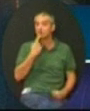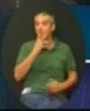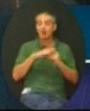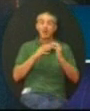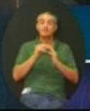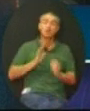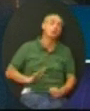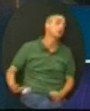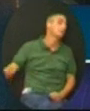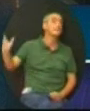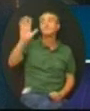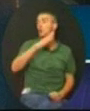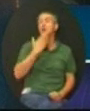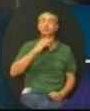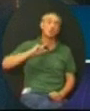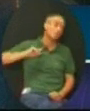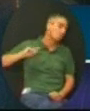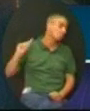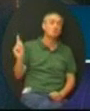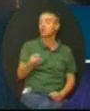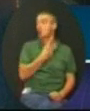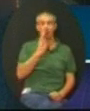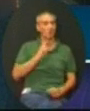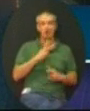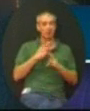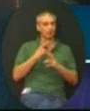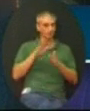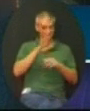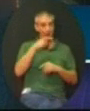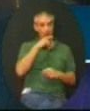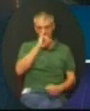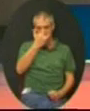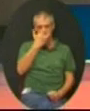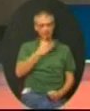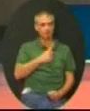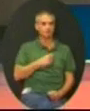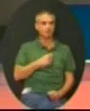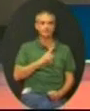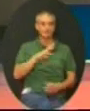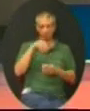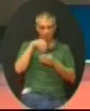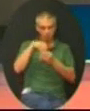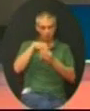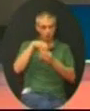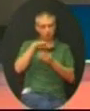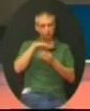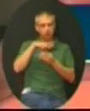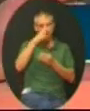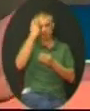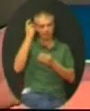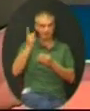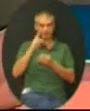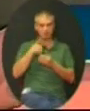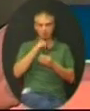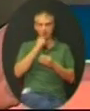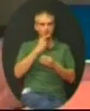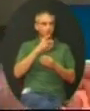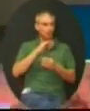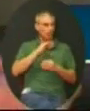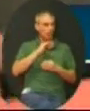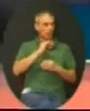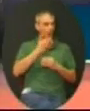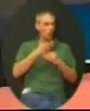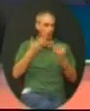בכל ירושלים, אגב. בכל ירושלים. מה זה כל לא ירושלים? בתוך, מלא דומים? כן. לא בתוך השכונות הערביות, כי אני לא רוצה.